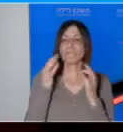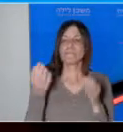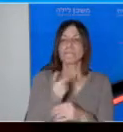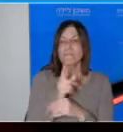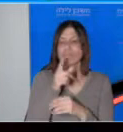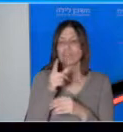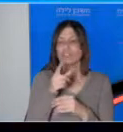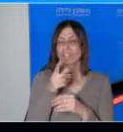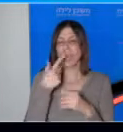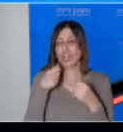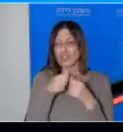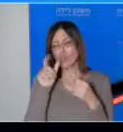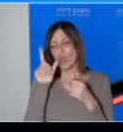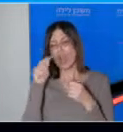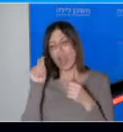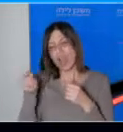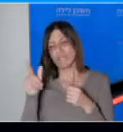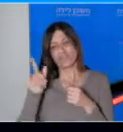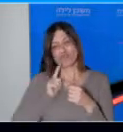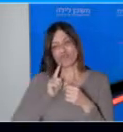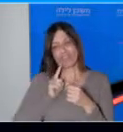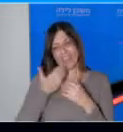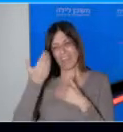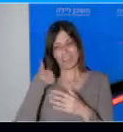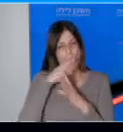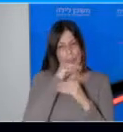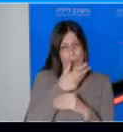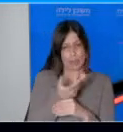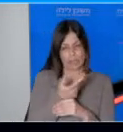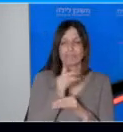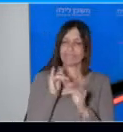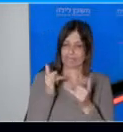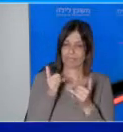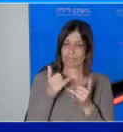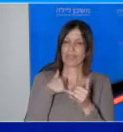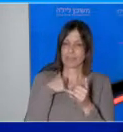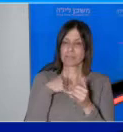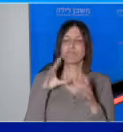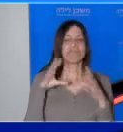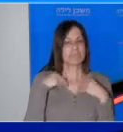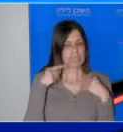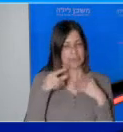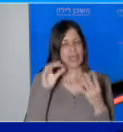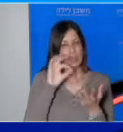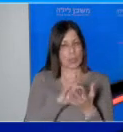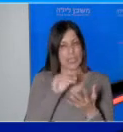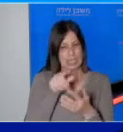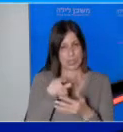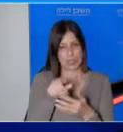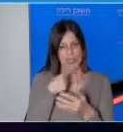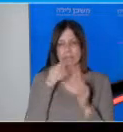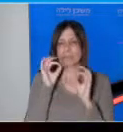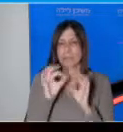בו אישית. לפני זה אף אחד לא דיבר על זה. אוקיי. נכון, עוד פעם, אני מסכים איתך לנקודה הזאת,